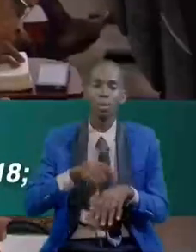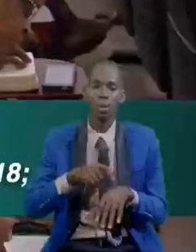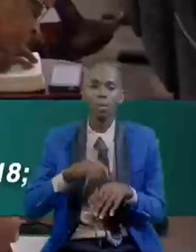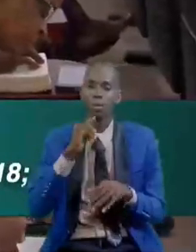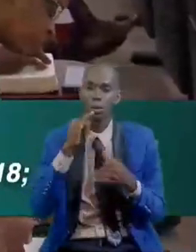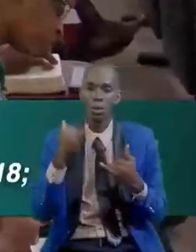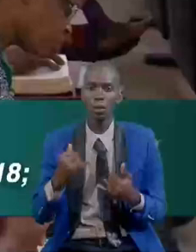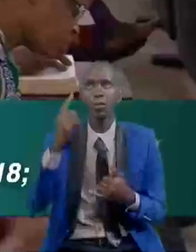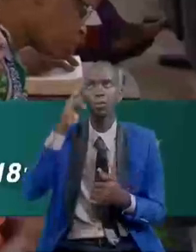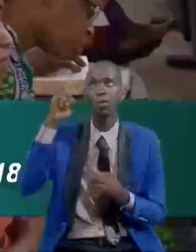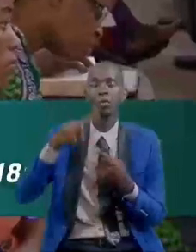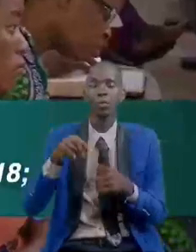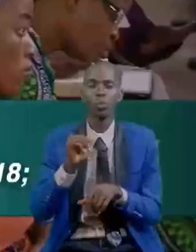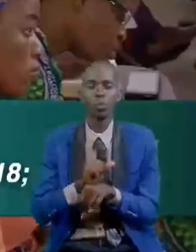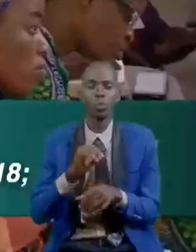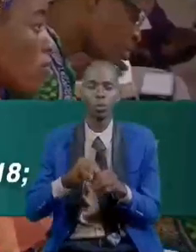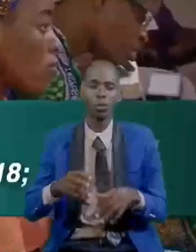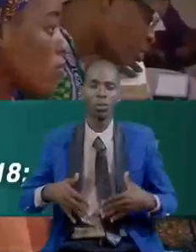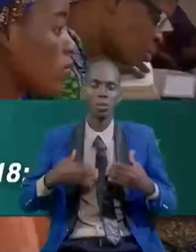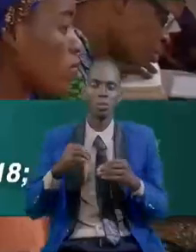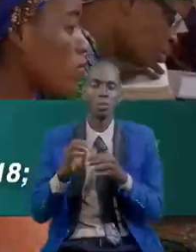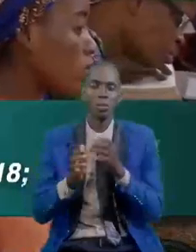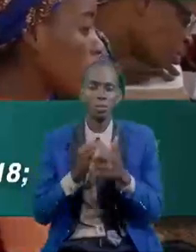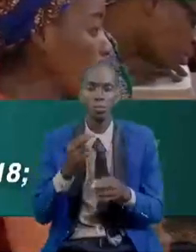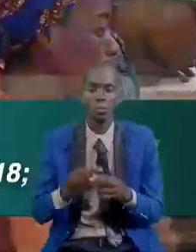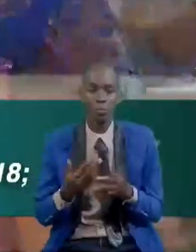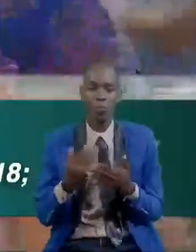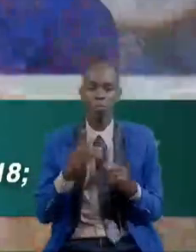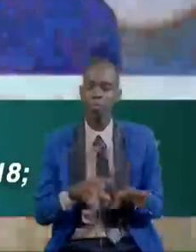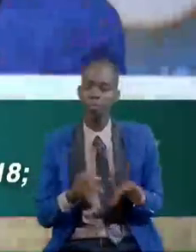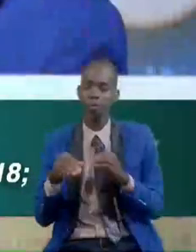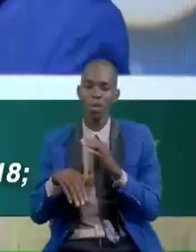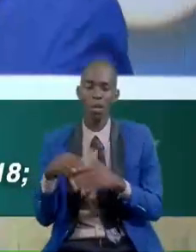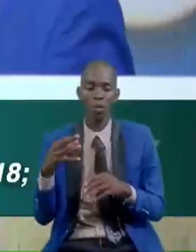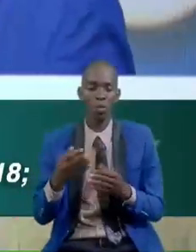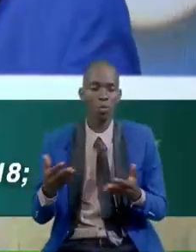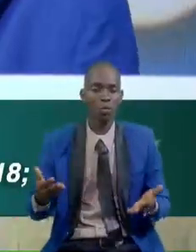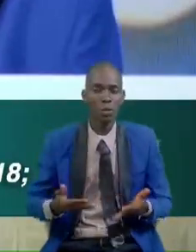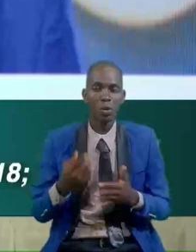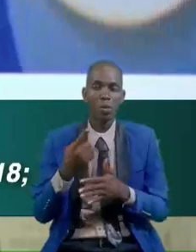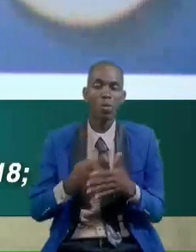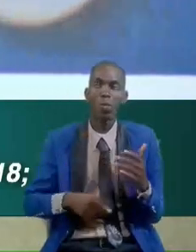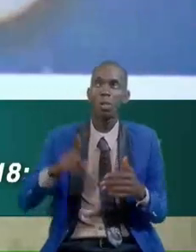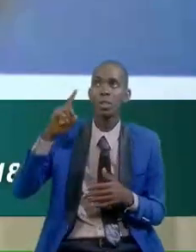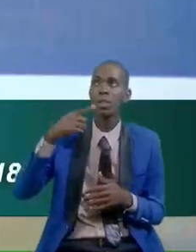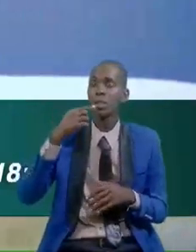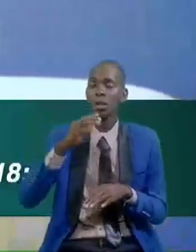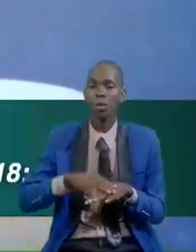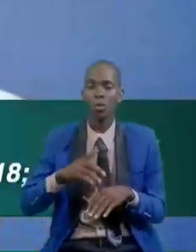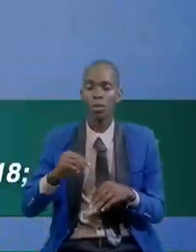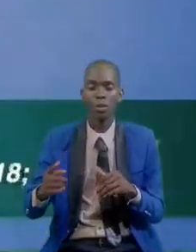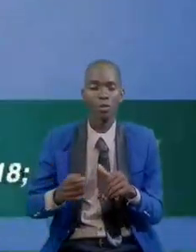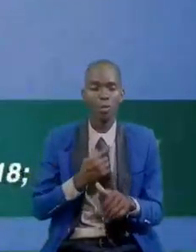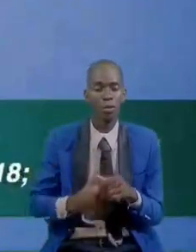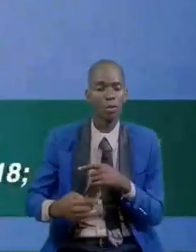agisse. Et avant que tu ne quittes ce lieu, tu sais que ce qu'il a dit le premier jour,